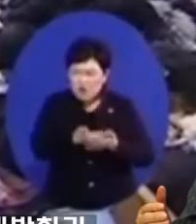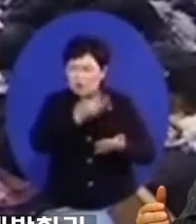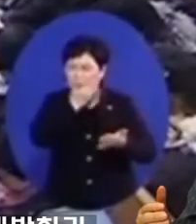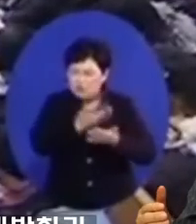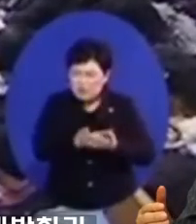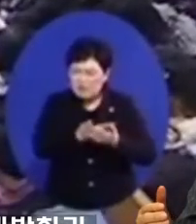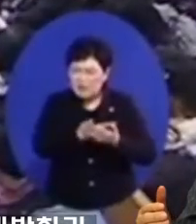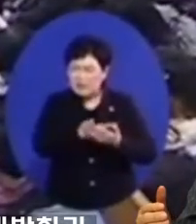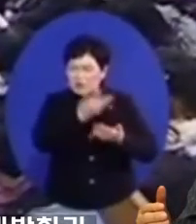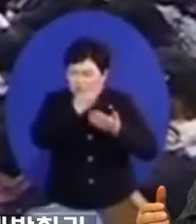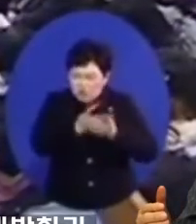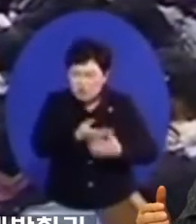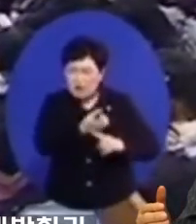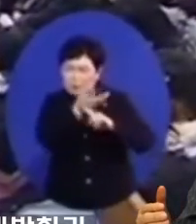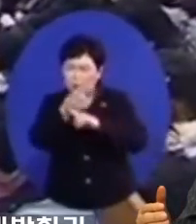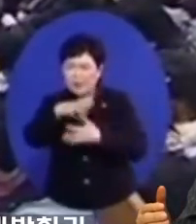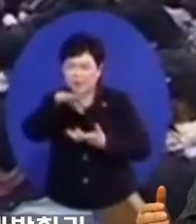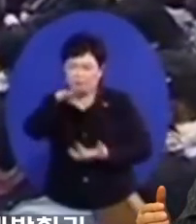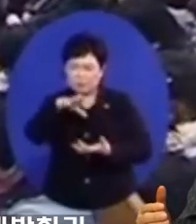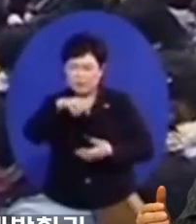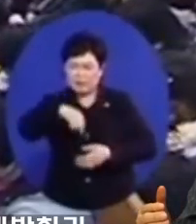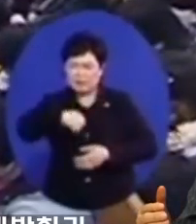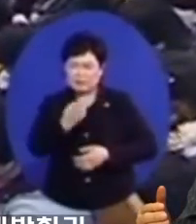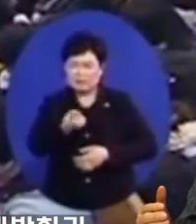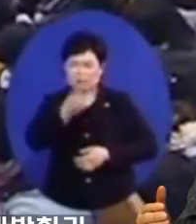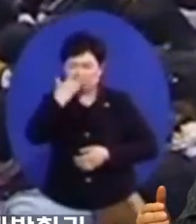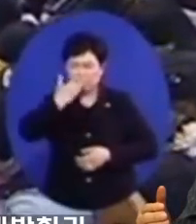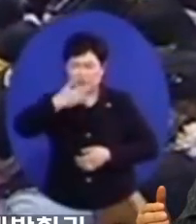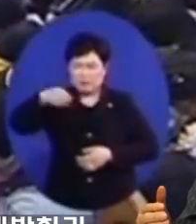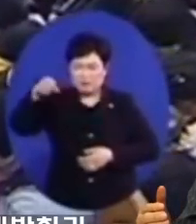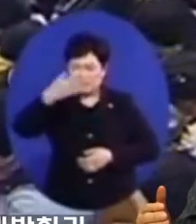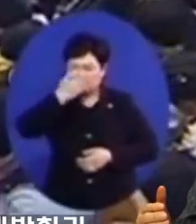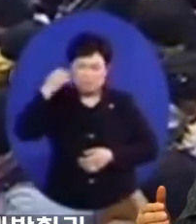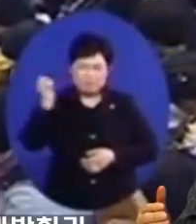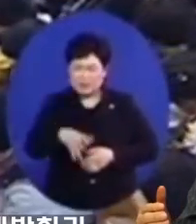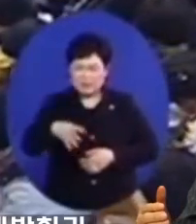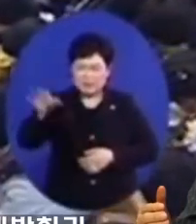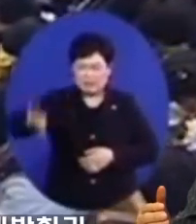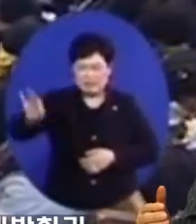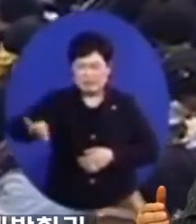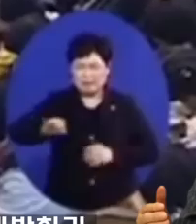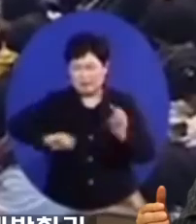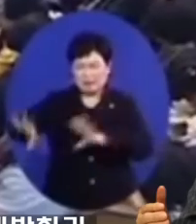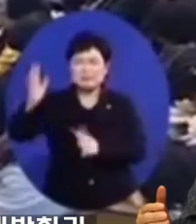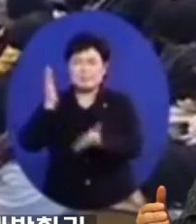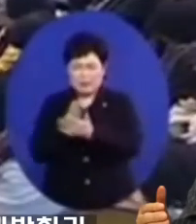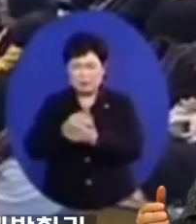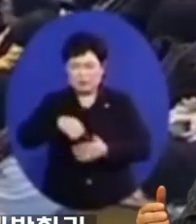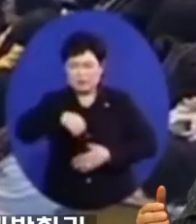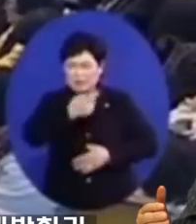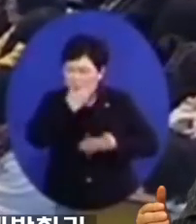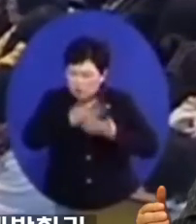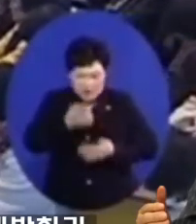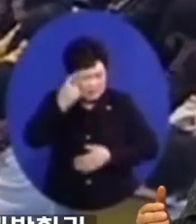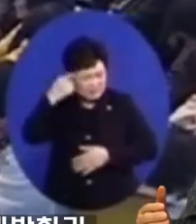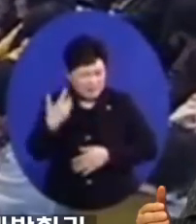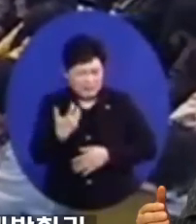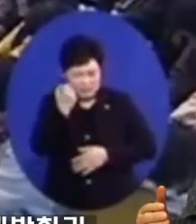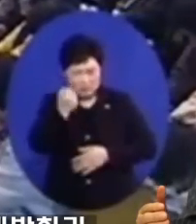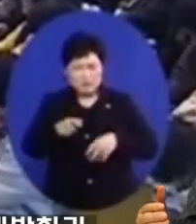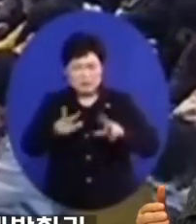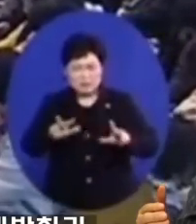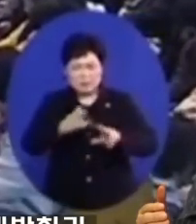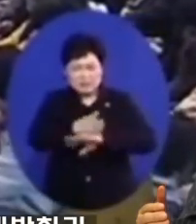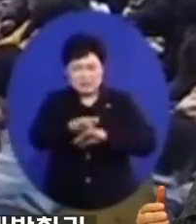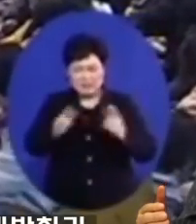덩어리인 것입니다. 자기를 멸치하고 무시하고 던져버리지 말게 도와주시옵시고 자기를 귀하게 생각하고 지금이라도